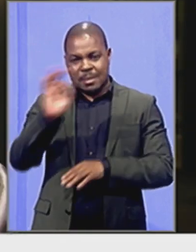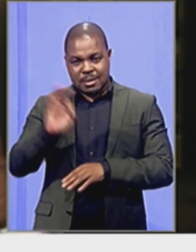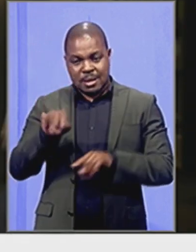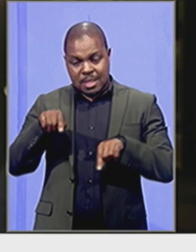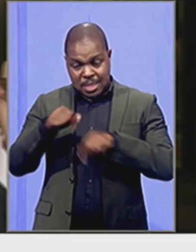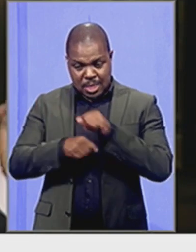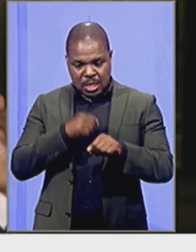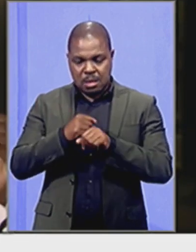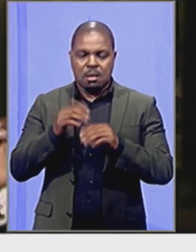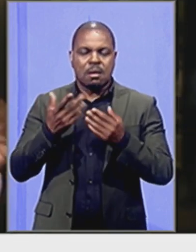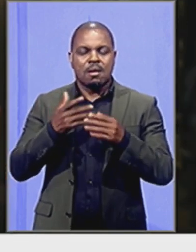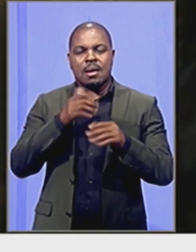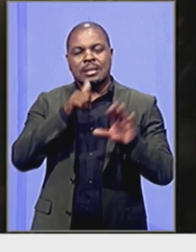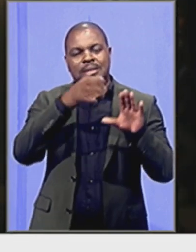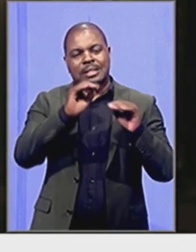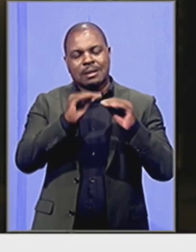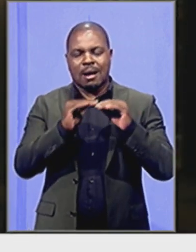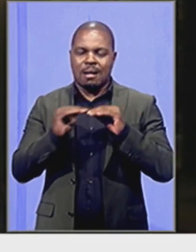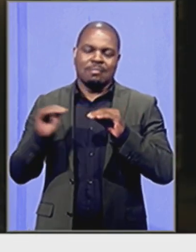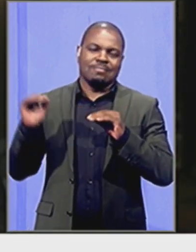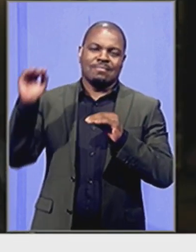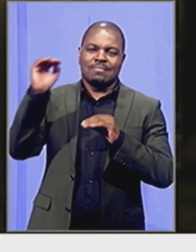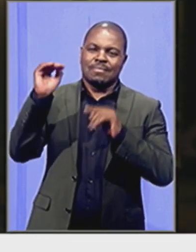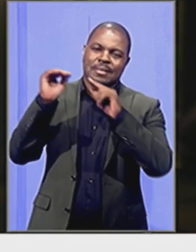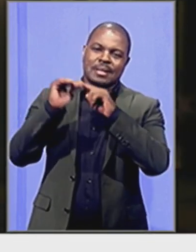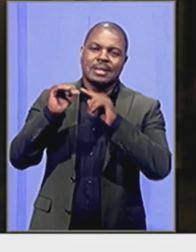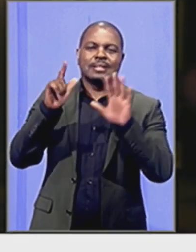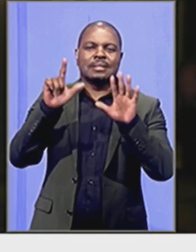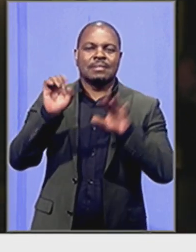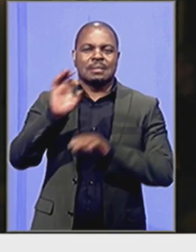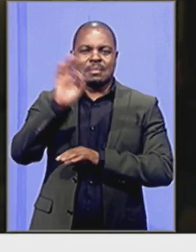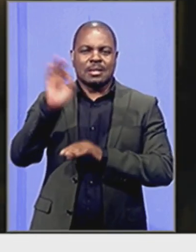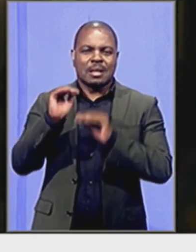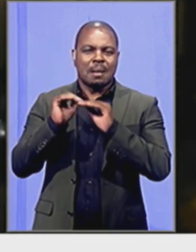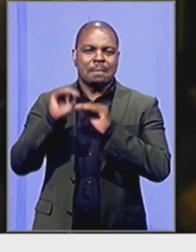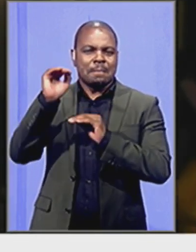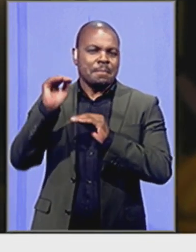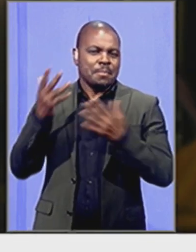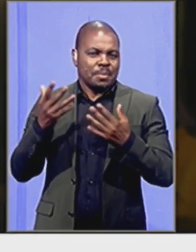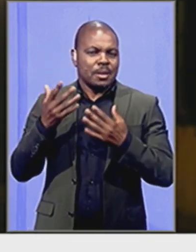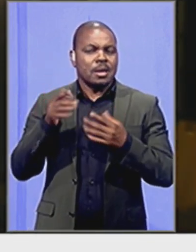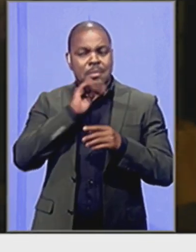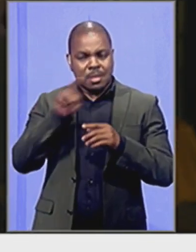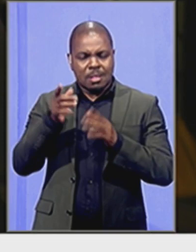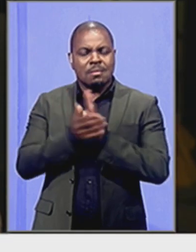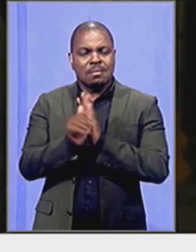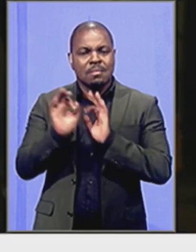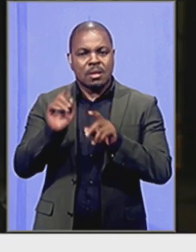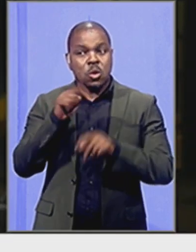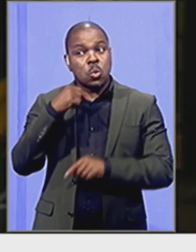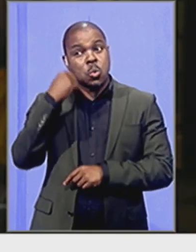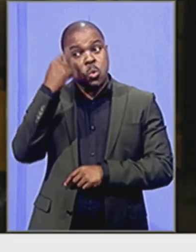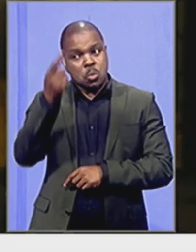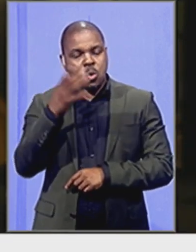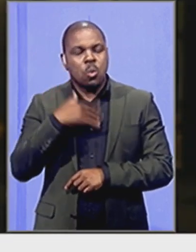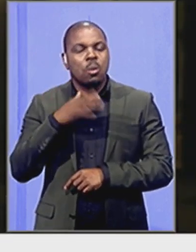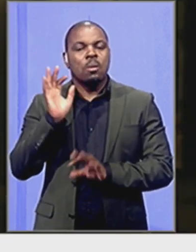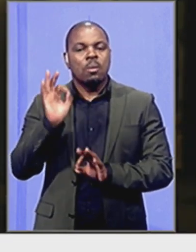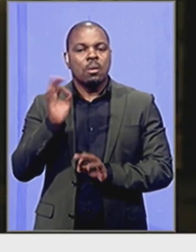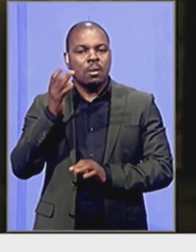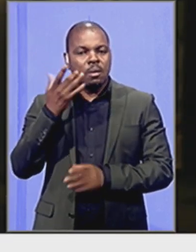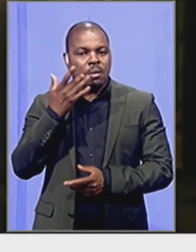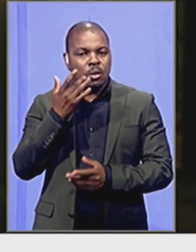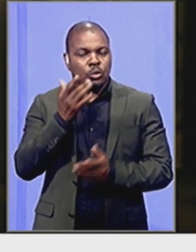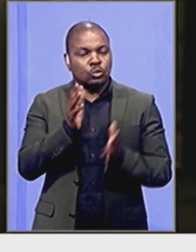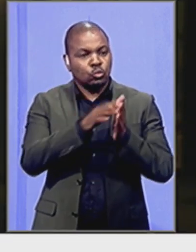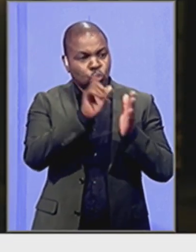ba ile ba kgone go tswa mo ba tekry-a ba le go 70% ba bontšha bokgoni bo mara ka moswane ntho re tsebang ke gore bana ba sekolo